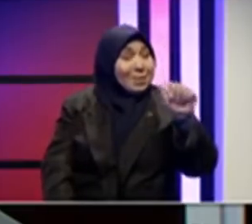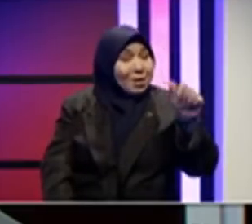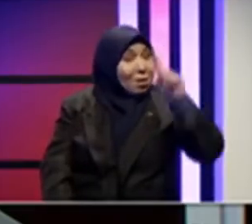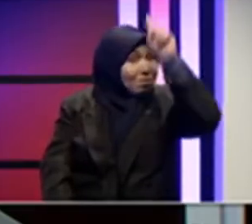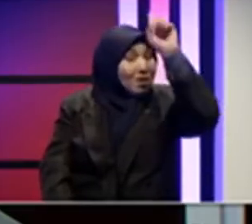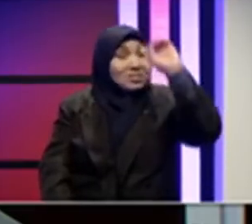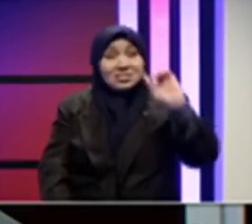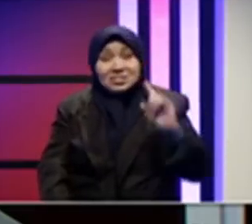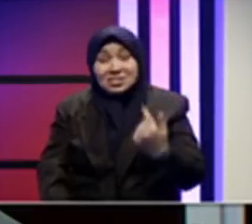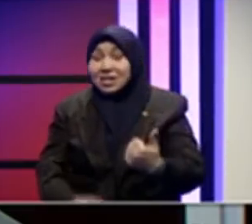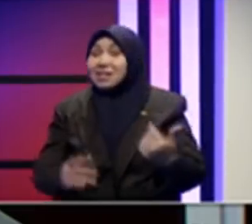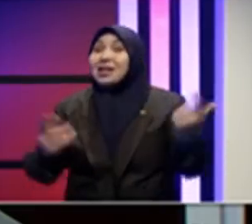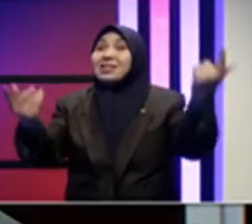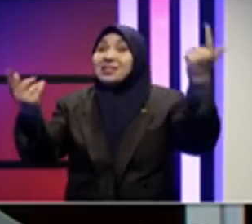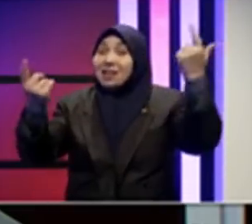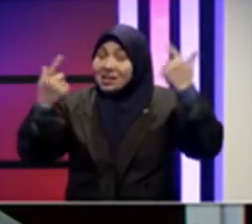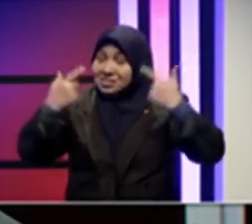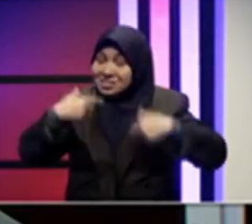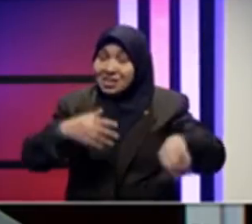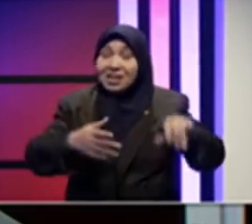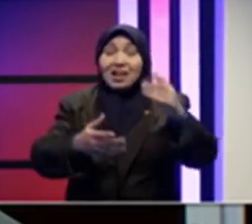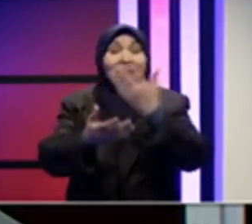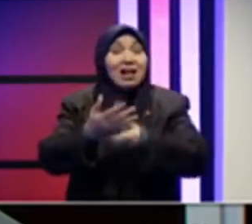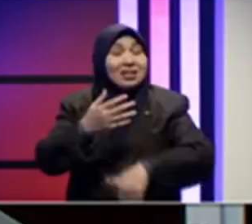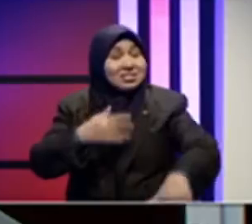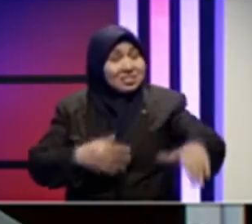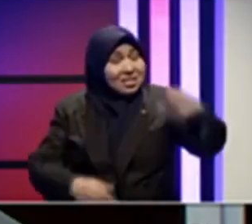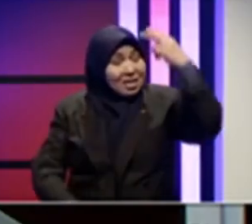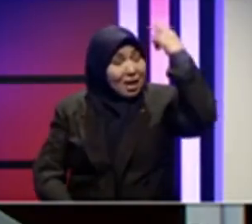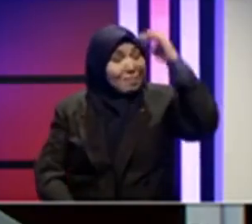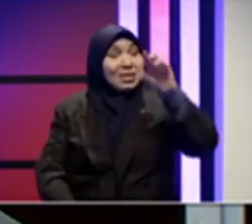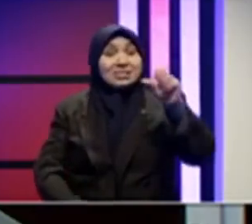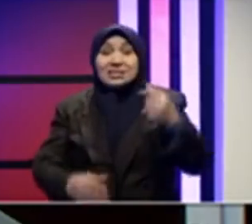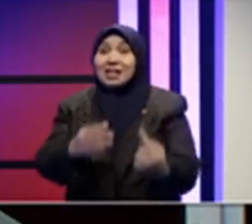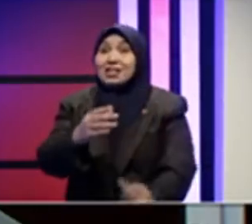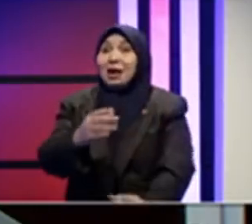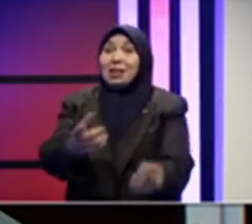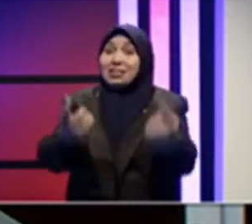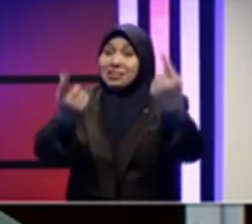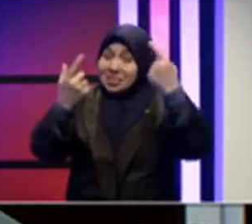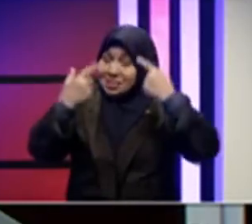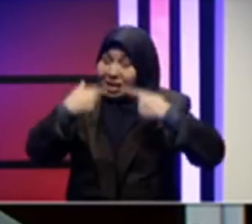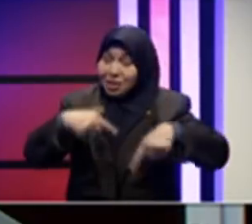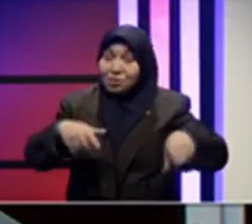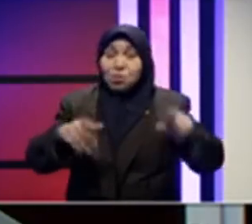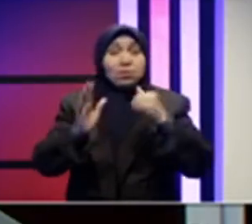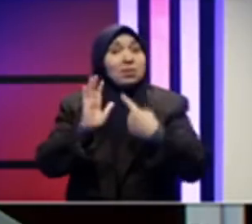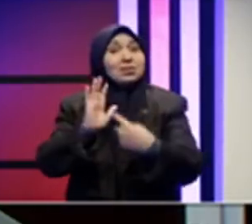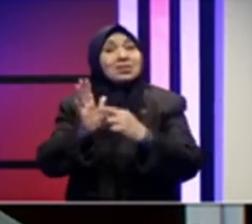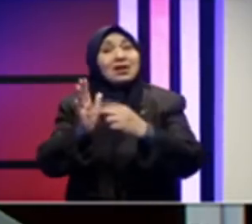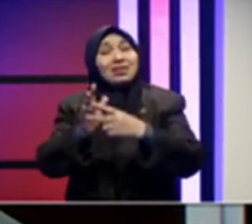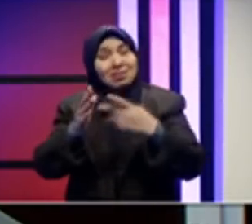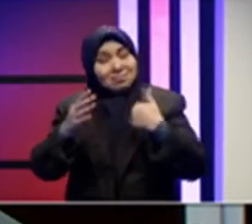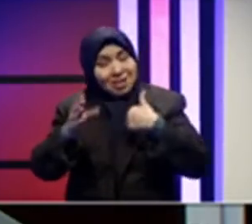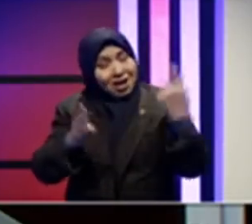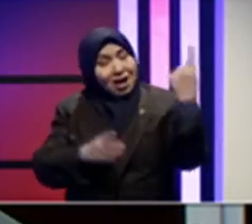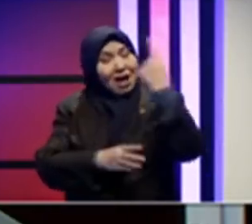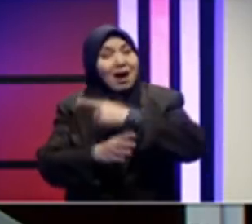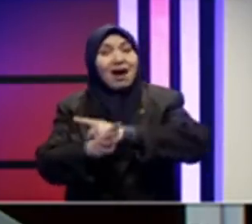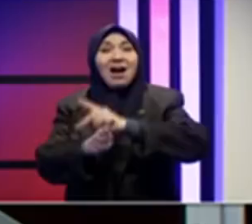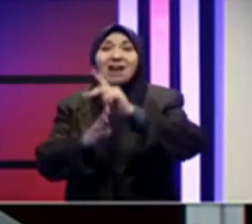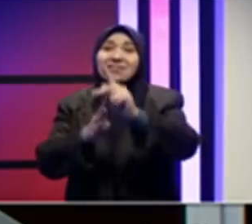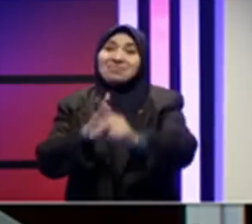satu tanda kehadiran hari As-Sa'ah. Allah beritahu dalam ayat yang ke-61 wa innahu la'ilmul lis-sa'ati